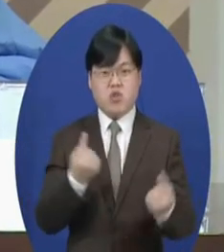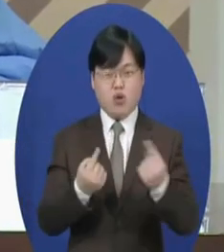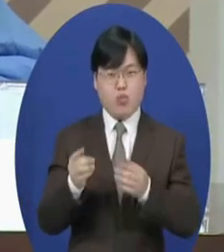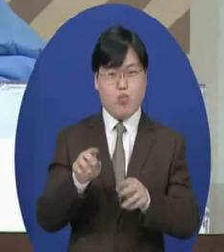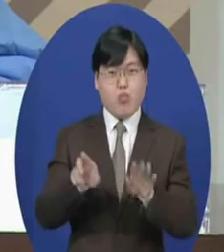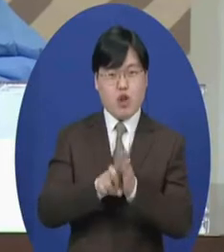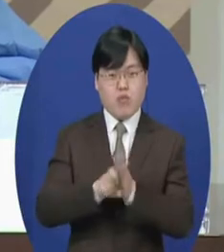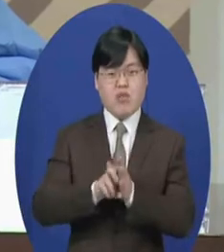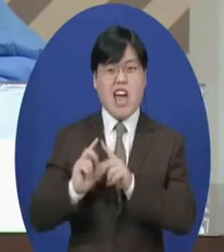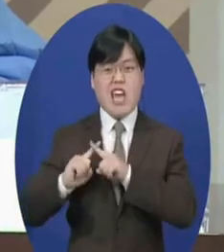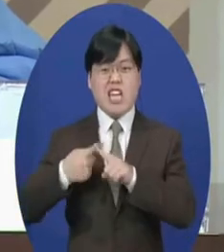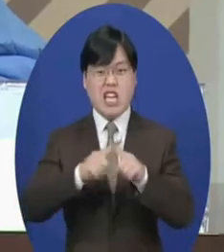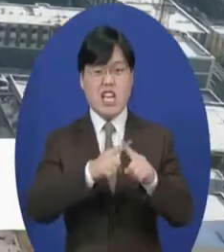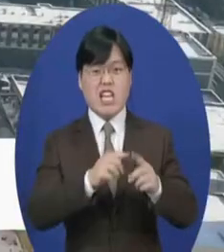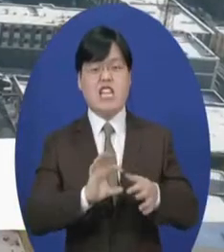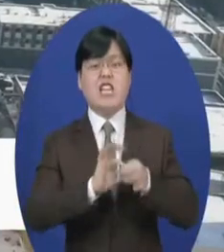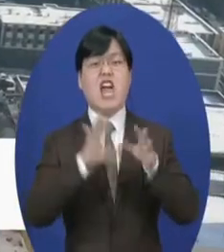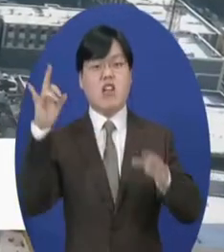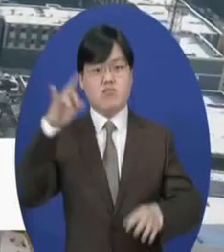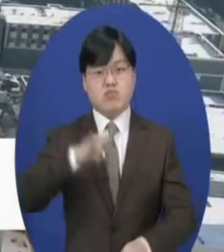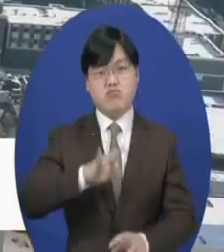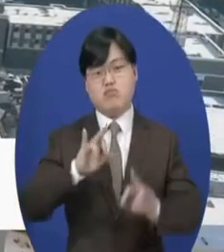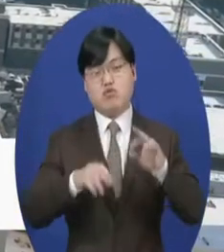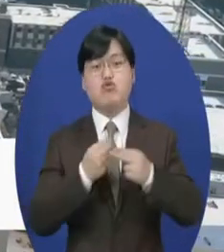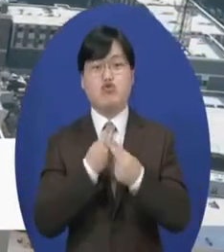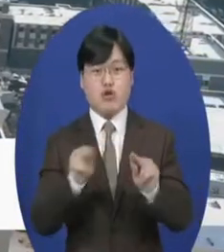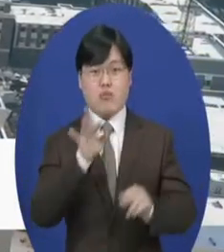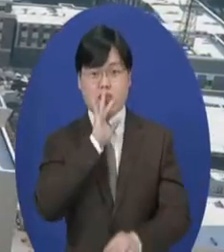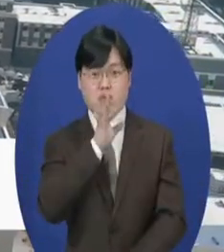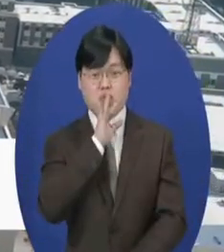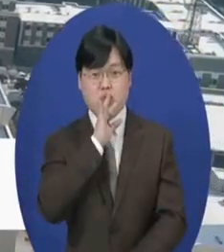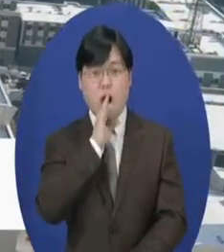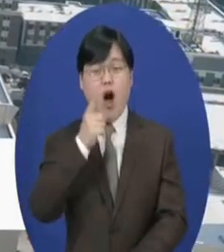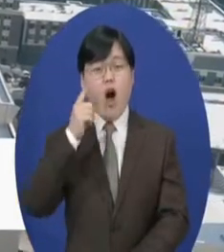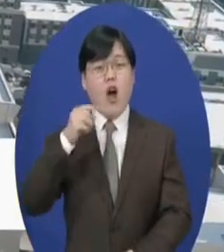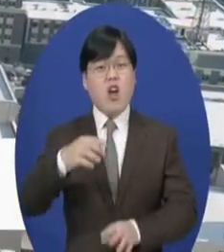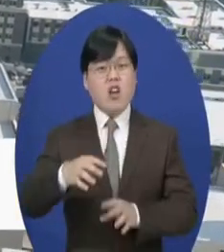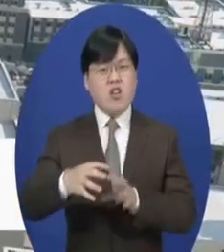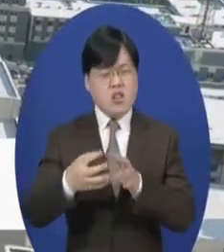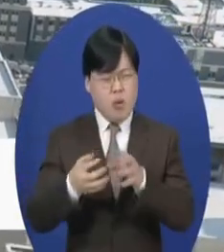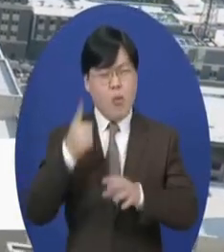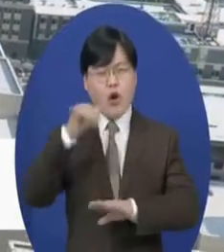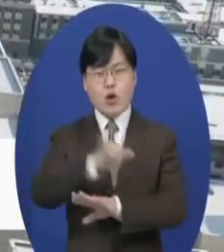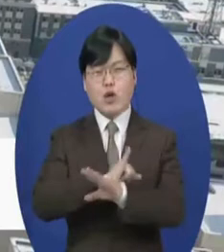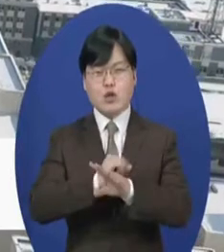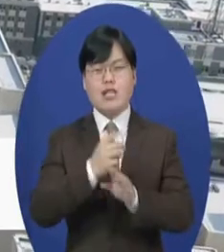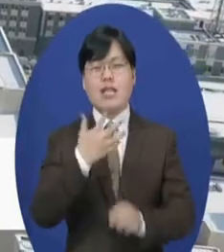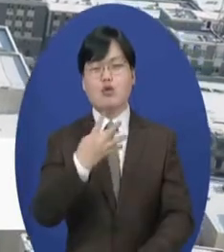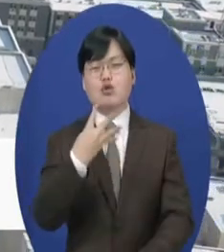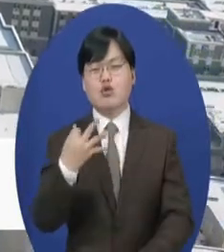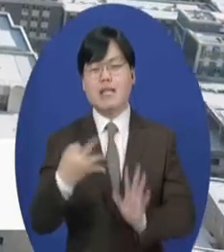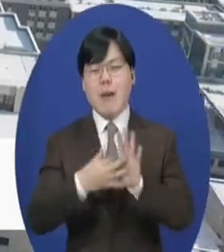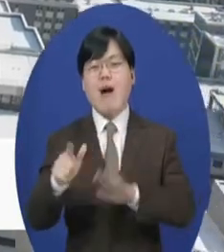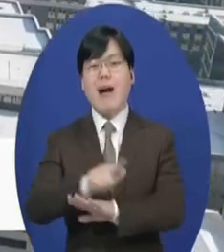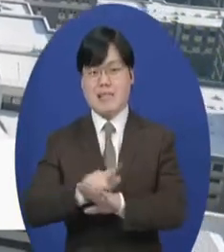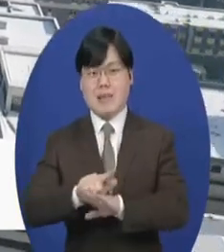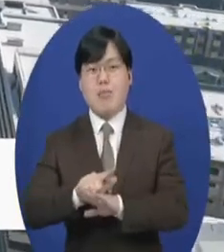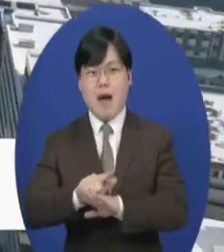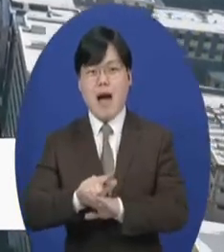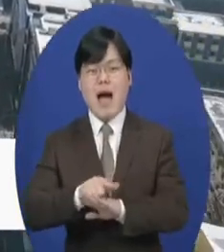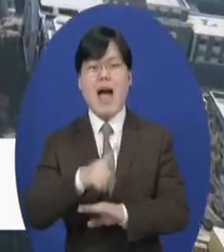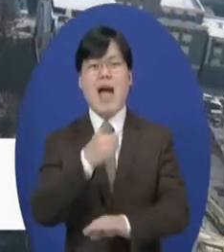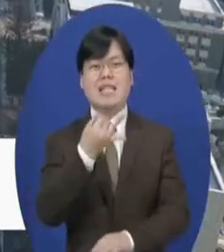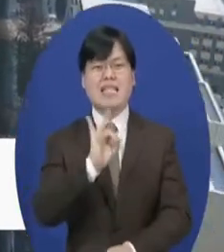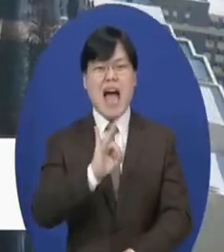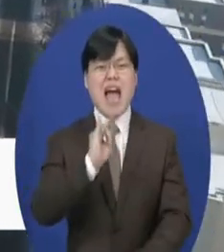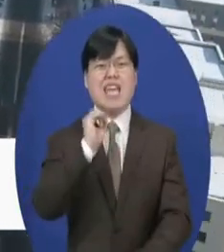нээгдэх ийм асуудал руу орно гэж би одоо ойлгоод байна. Улсын хэмжээнд дархлаажуулалтын 548 нэгж байгаа юм а. Дархлаажуулалтыг зай талбай